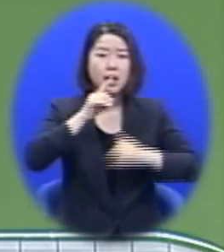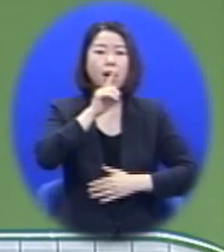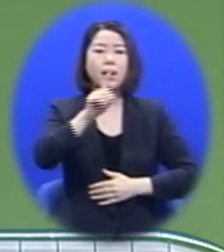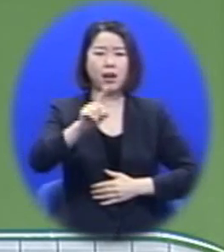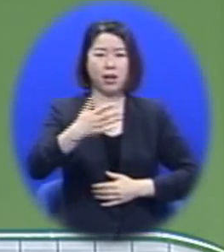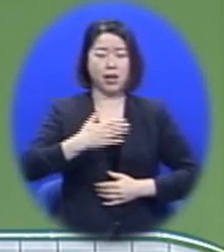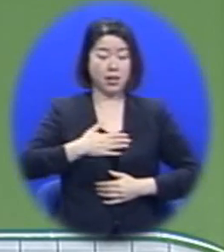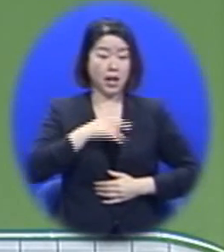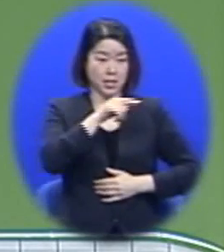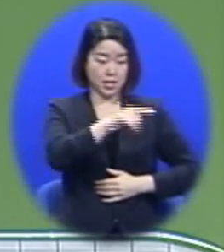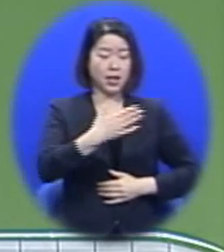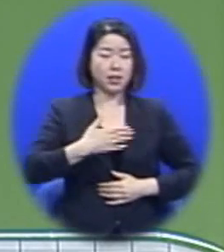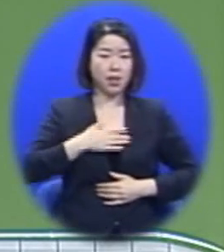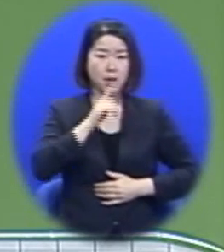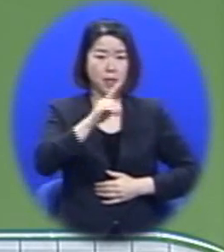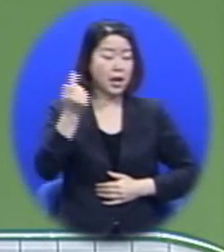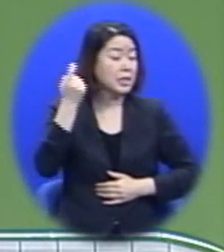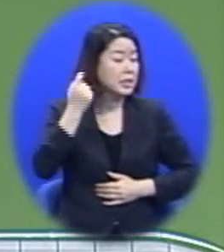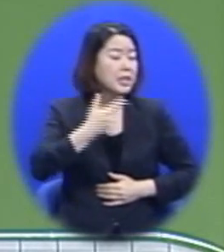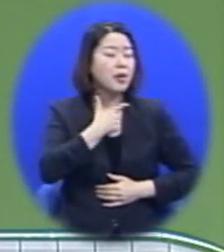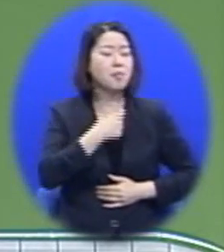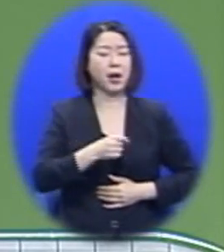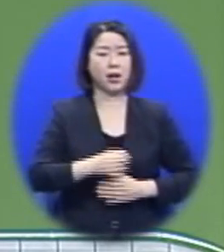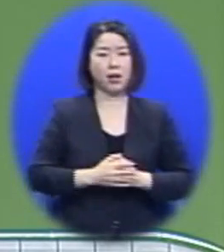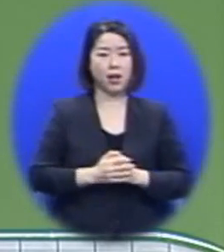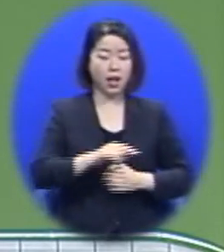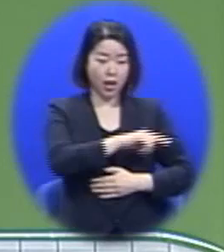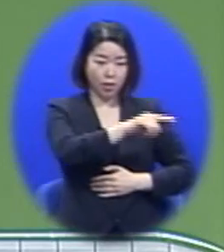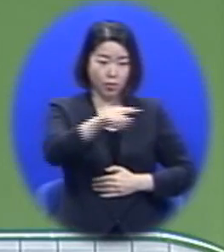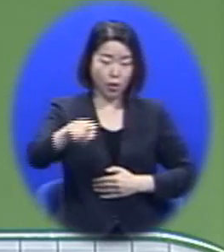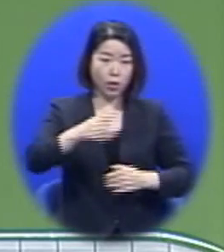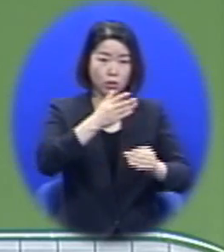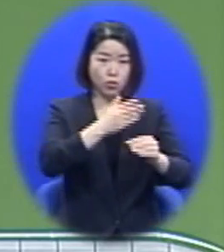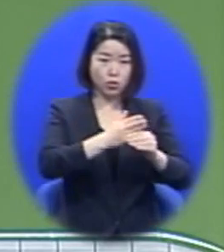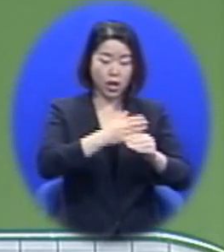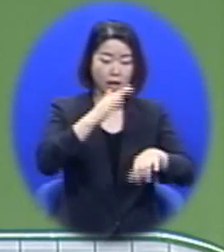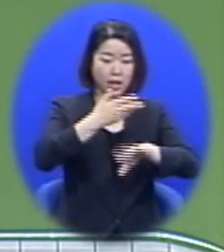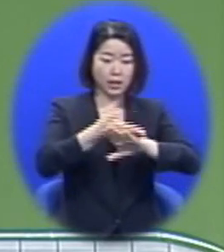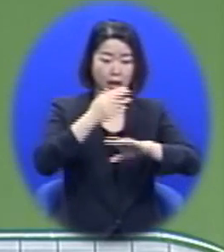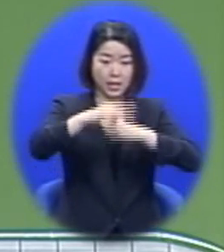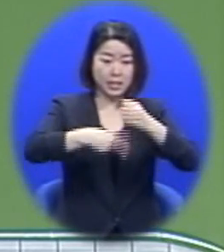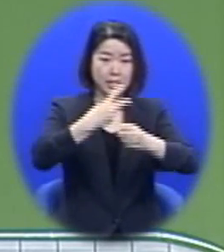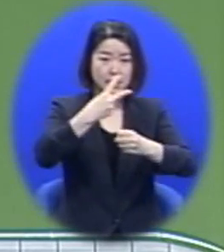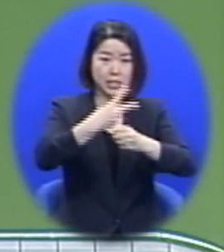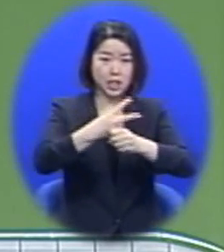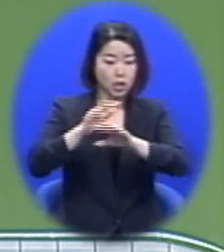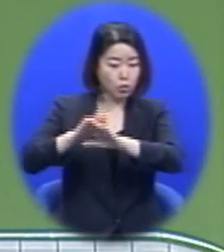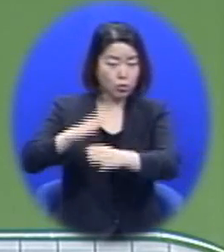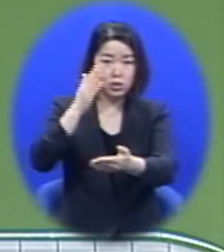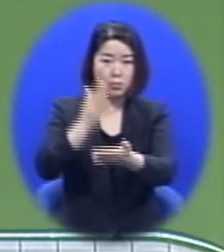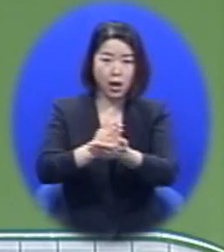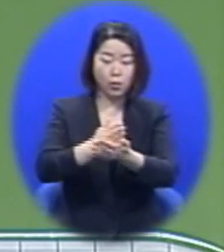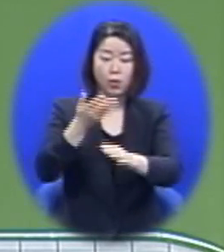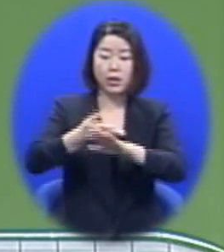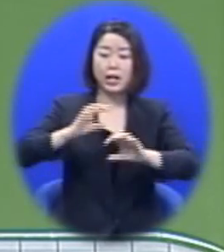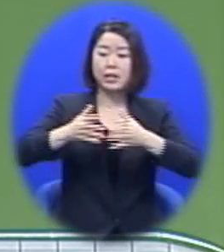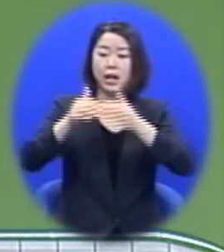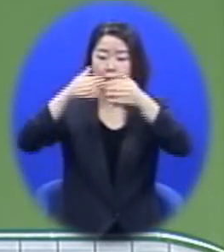나는 내가 내 말 듣기를 바란다. 너희 가운데 다른 신을 두지 말며 이방신에게 절하지